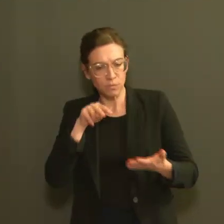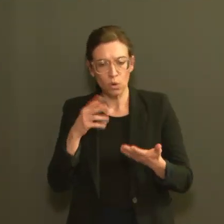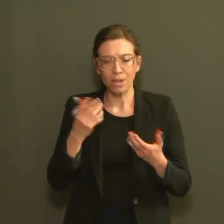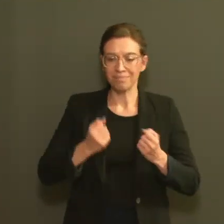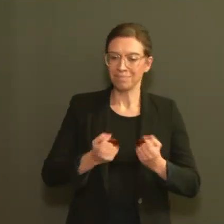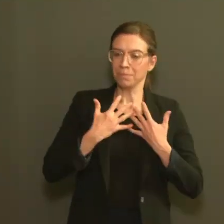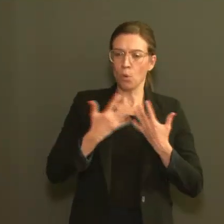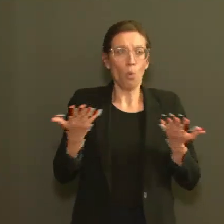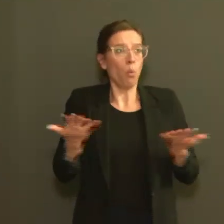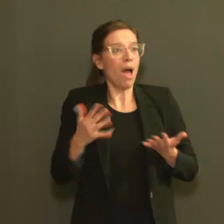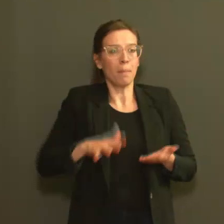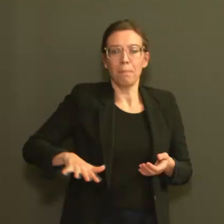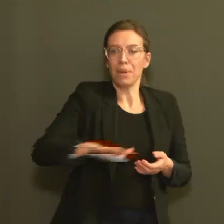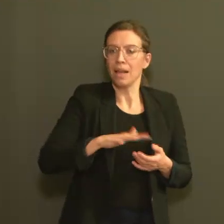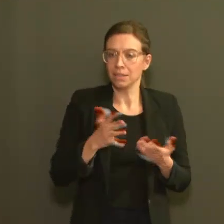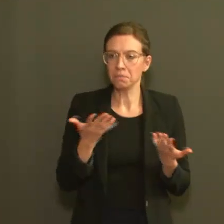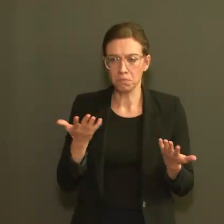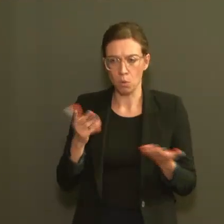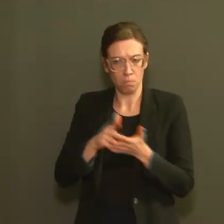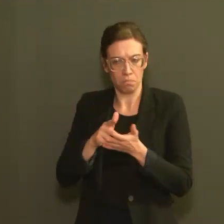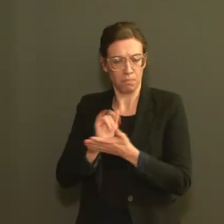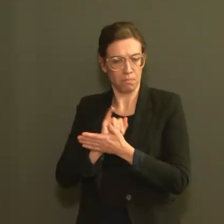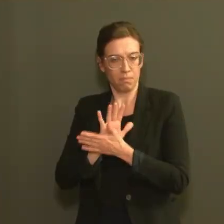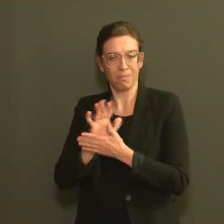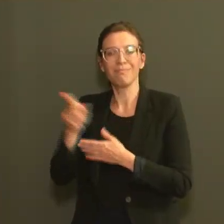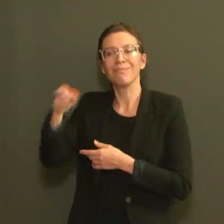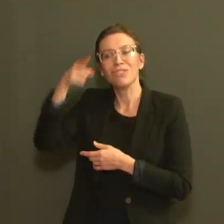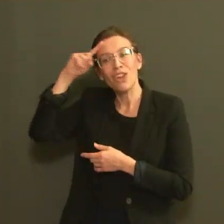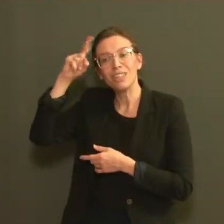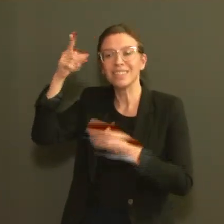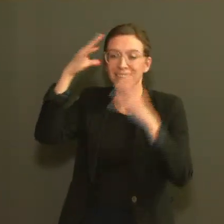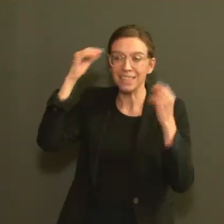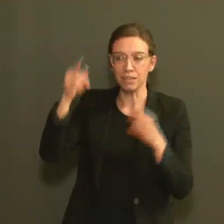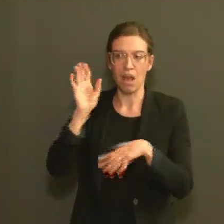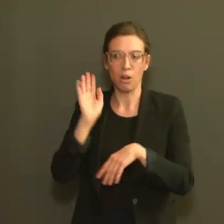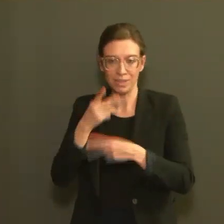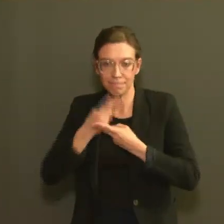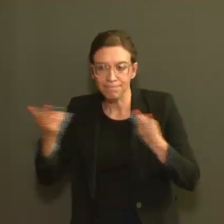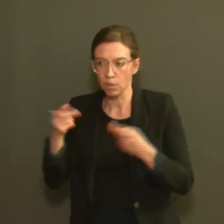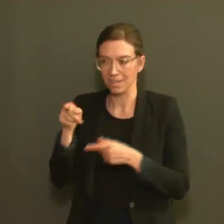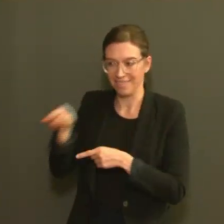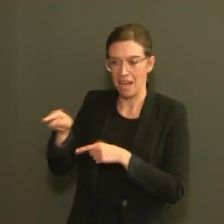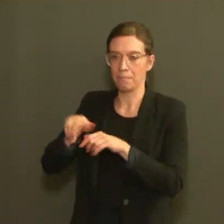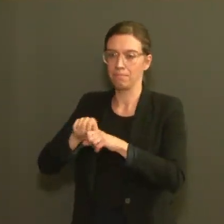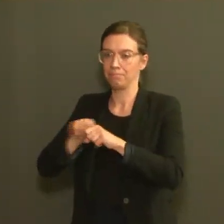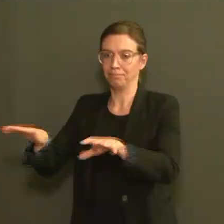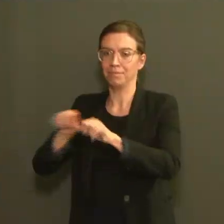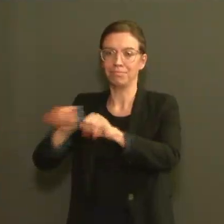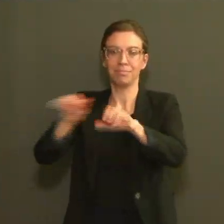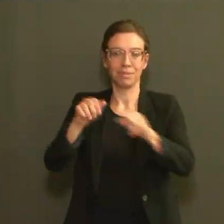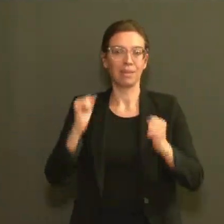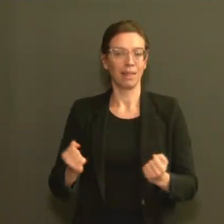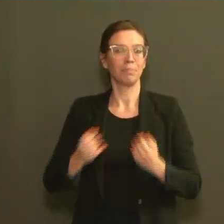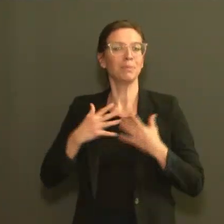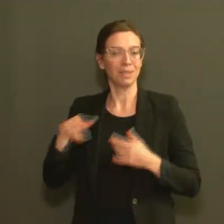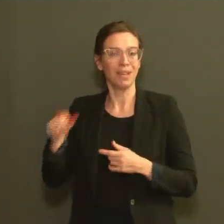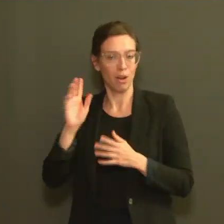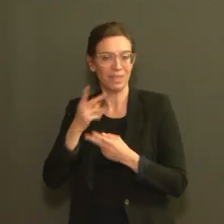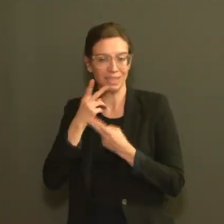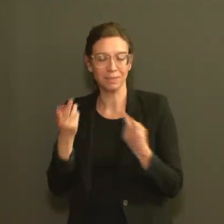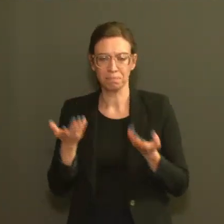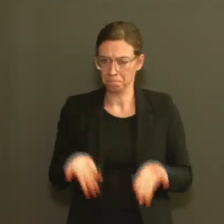Nederland wel de infectiebronnen delen? Wel, het is niet zo dat er geen gegevens zijn. Er zijn wel degelijk gegevens, maar die zijn